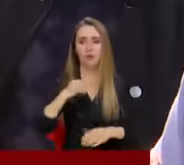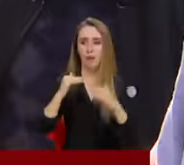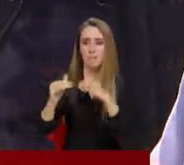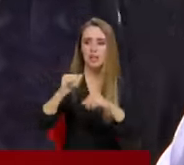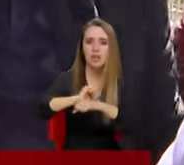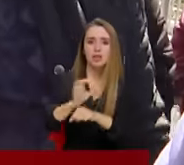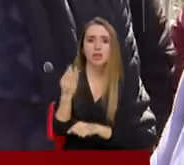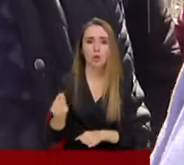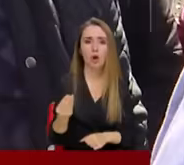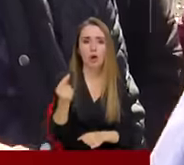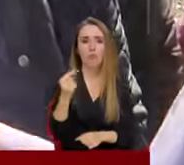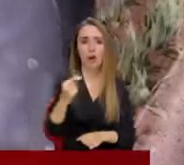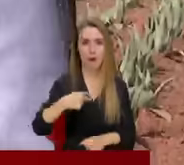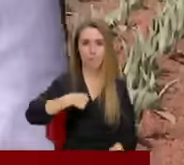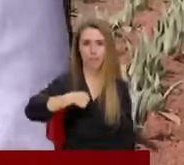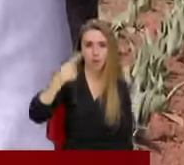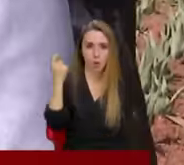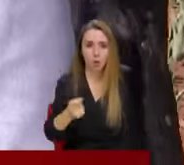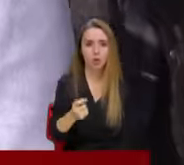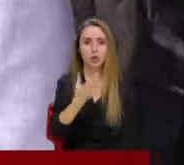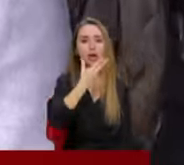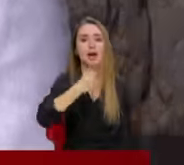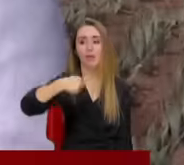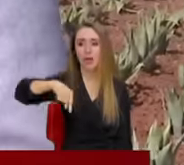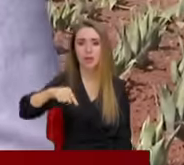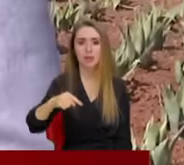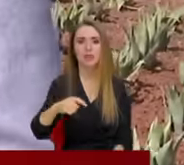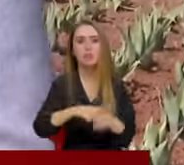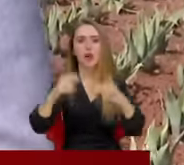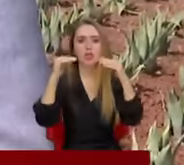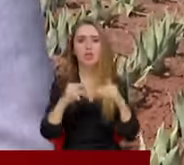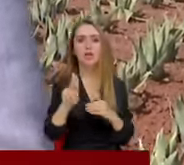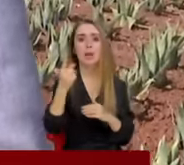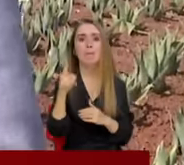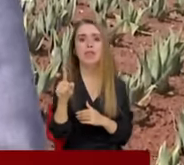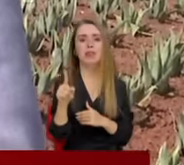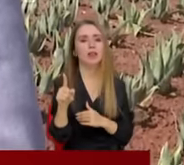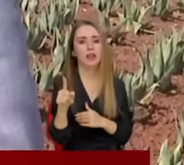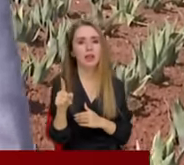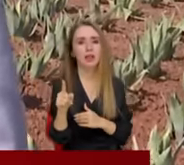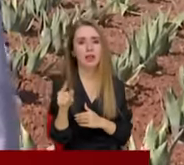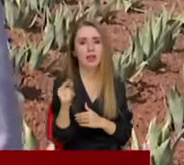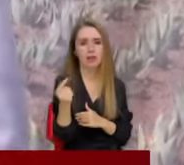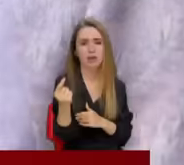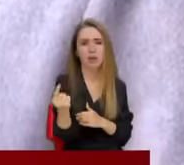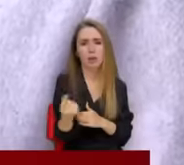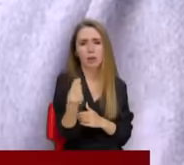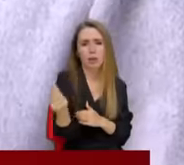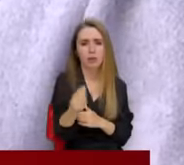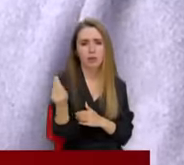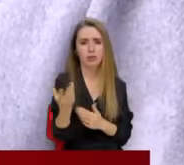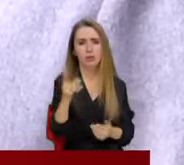çekiyor yani. O para halkın cebinden çekiyor. Şimdi emeklimizi kesti. 7 bin lira, 7 lira daha. Kuruş oldu yavrum da.